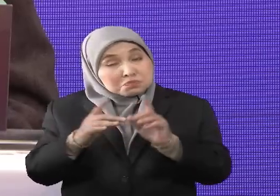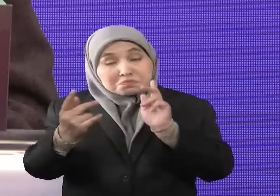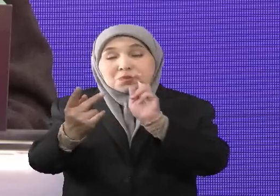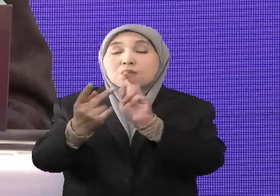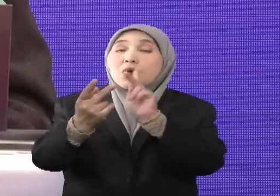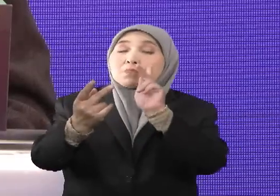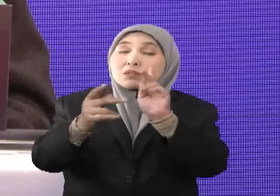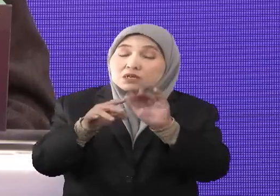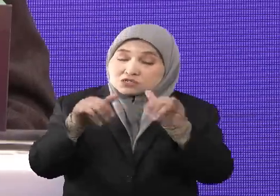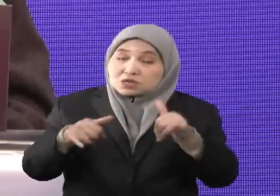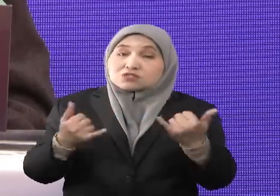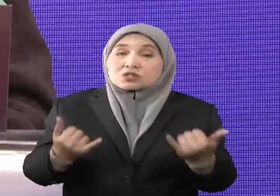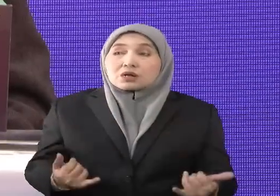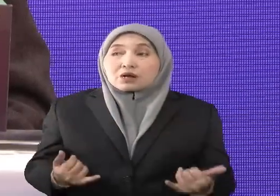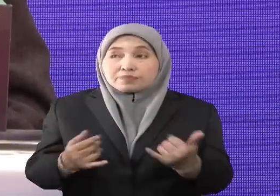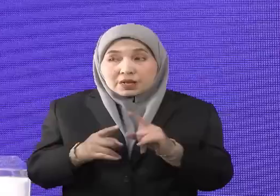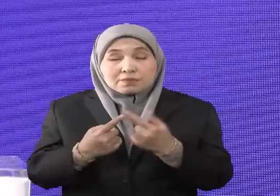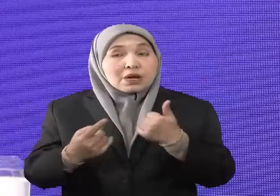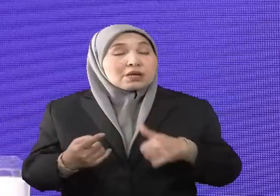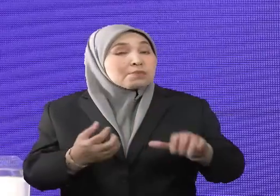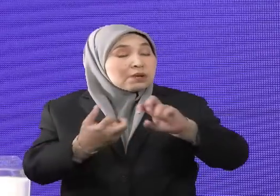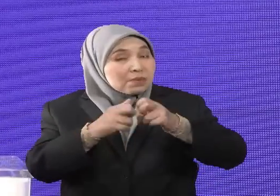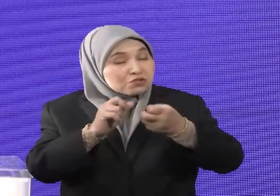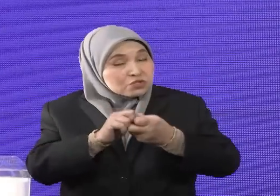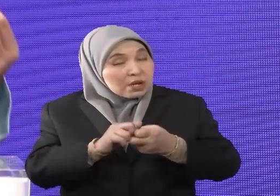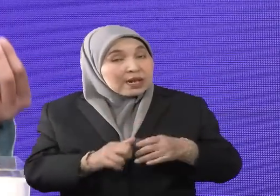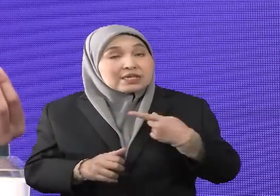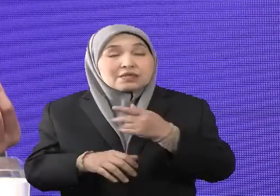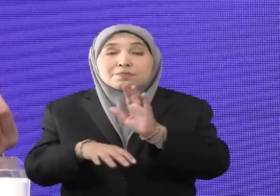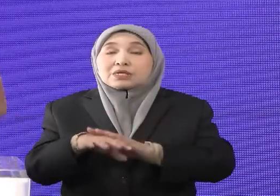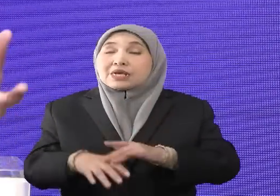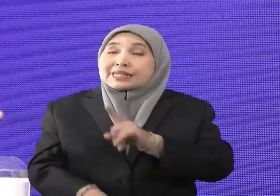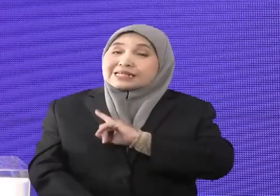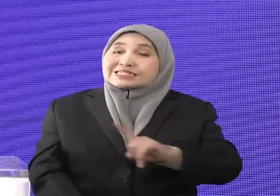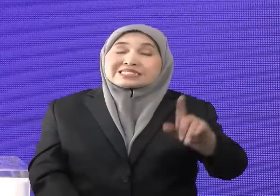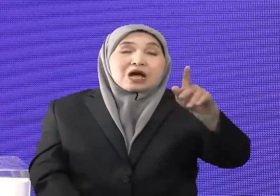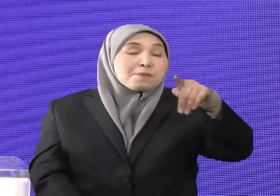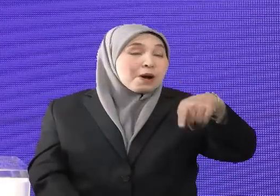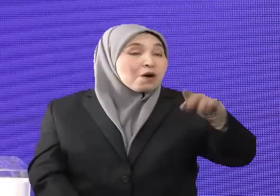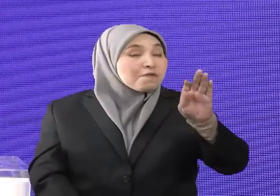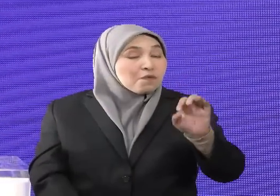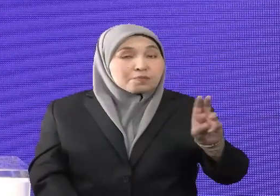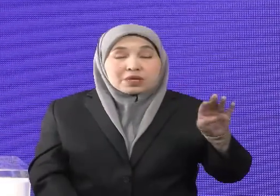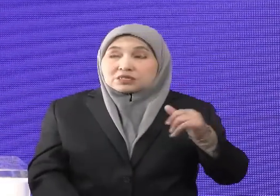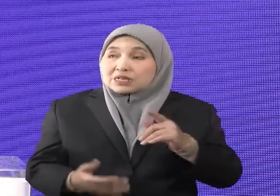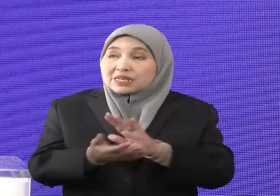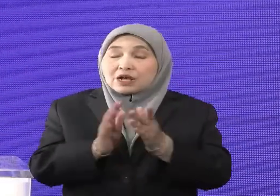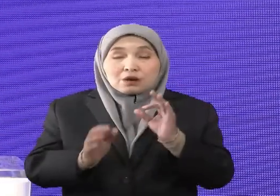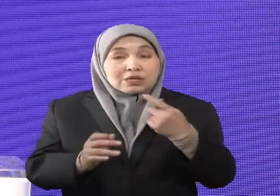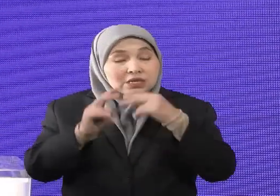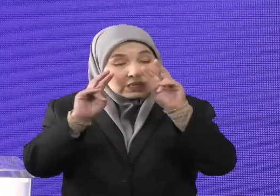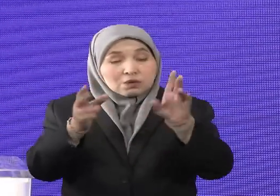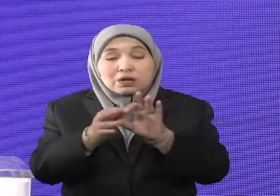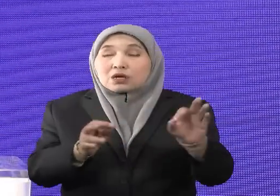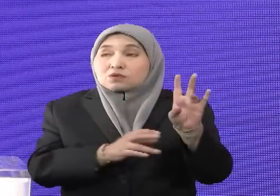sangat-sangat relevan pada zaman sekarang daripada permasalahan apa yang kita Panggil Islam fobia dan sebagainya jadi teman-teman kalau kita lihat pada